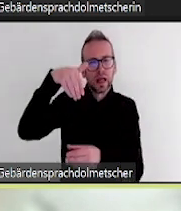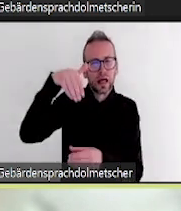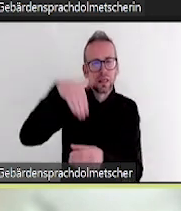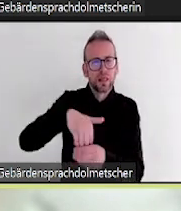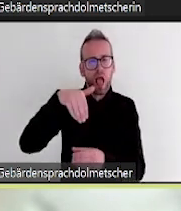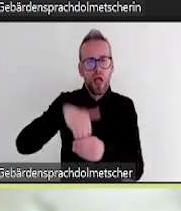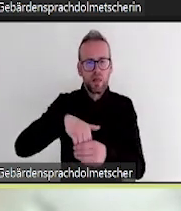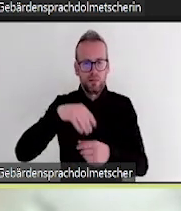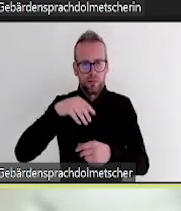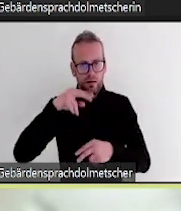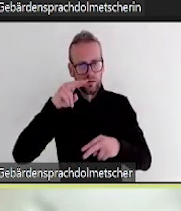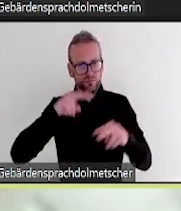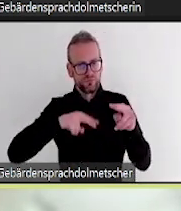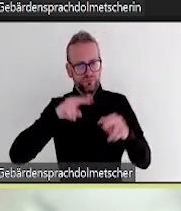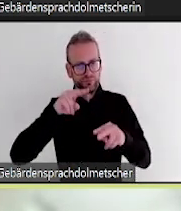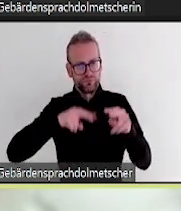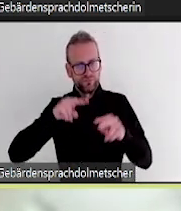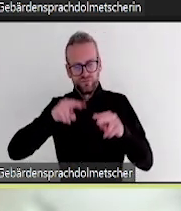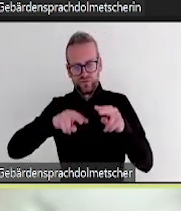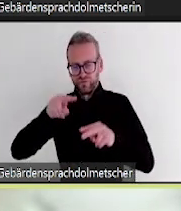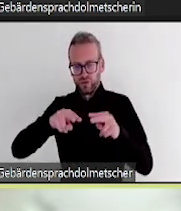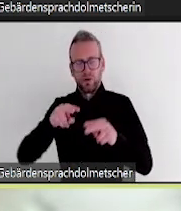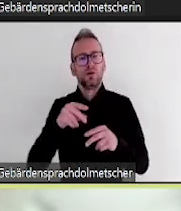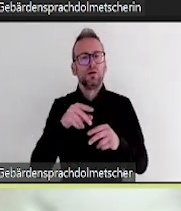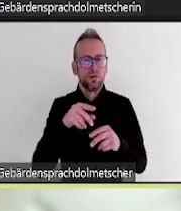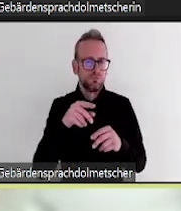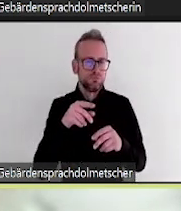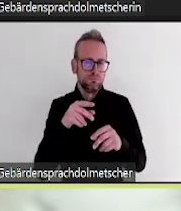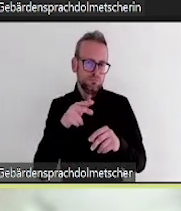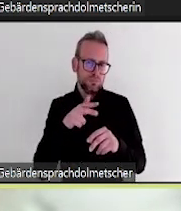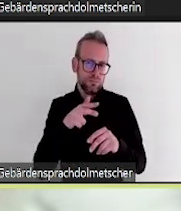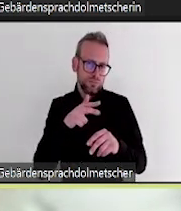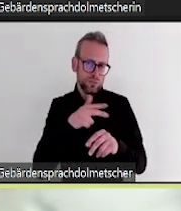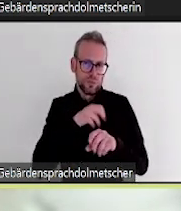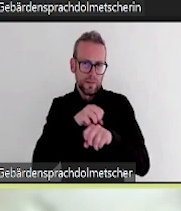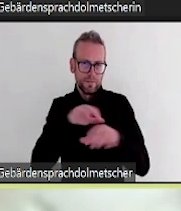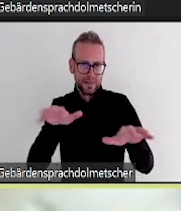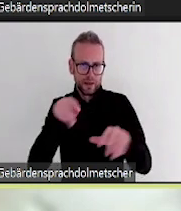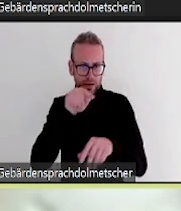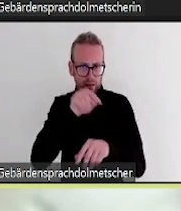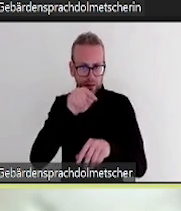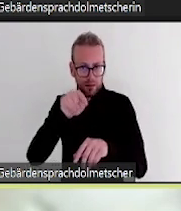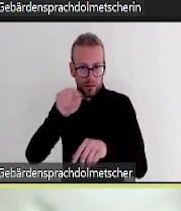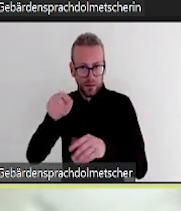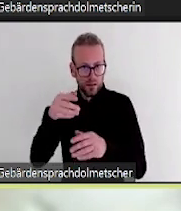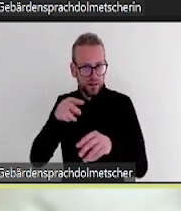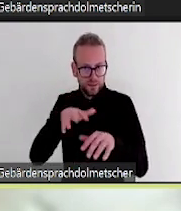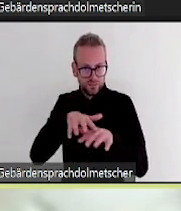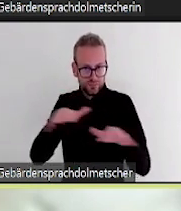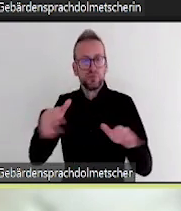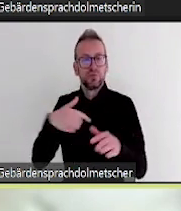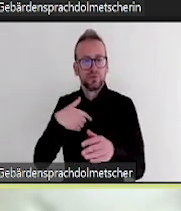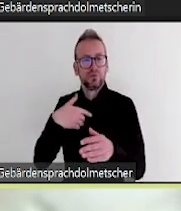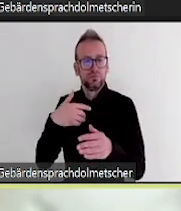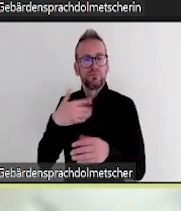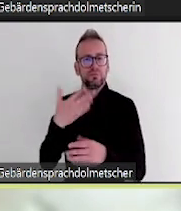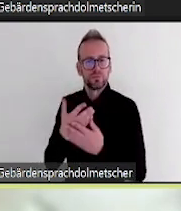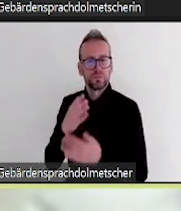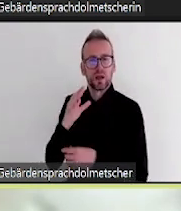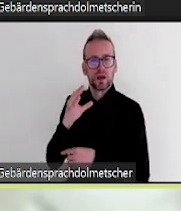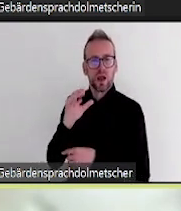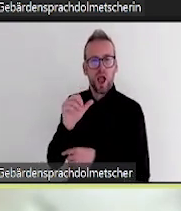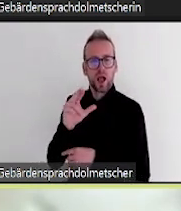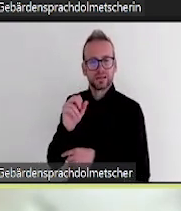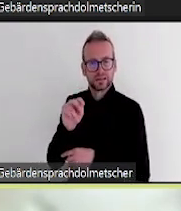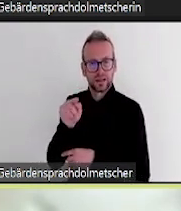eben aus Angst, das gilt generell bei allen Themen rund um Barrierefreiheit, aus Angst, etwas falsch zu machen, ganz